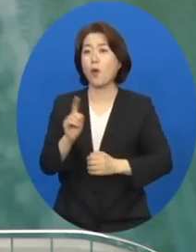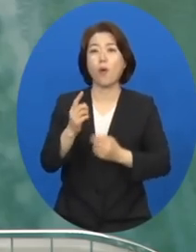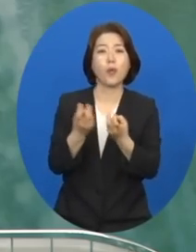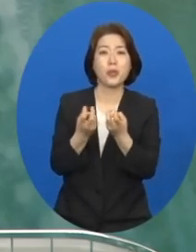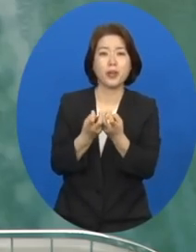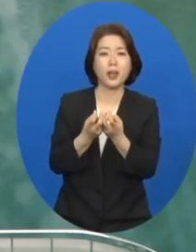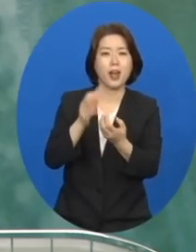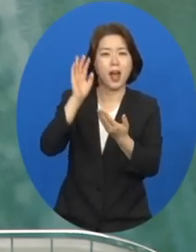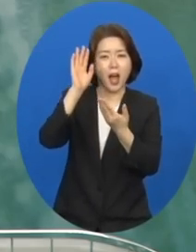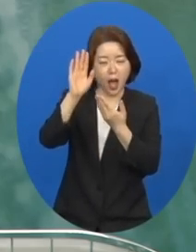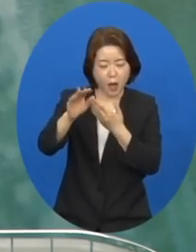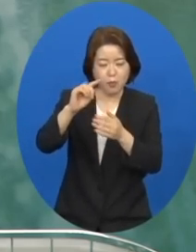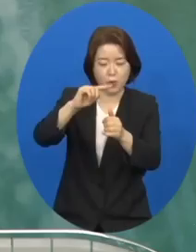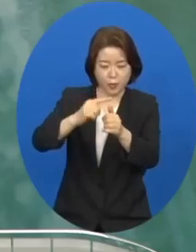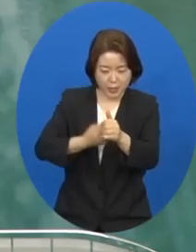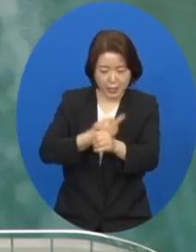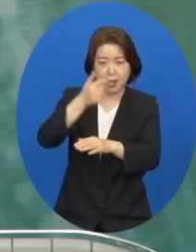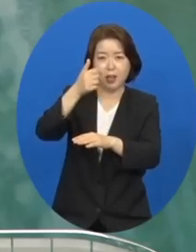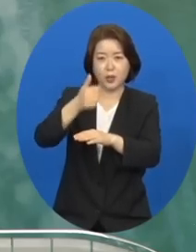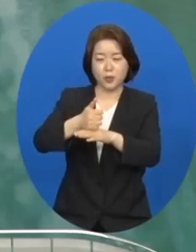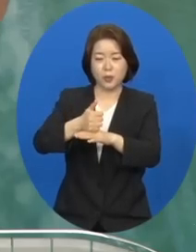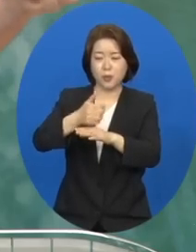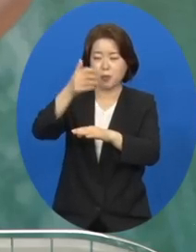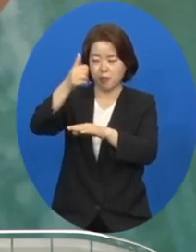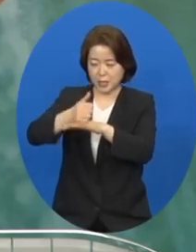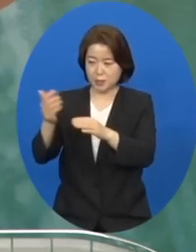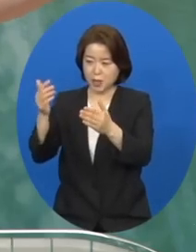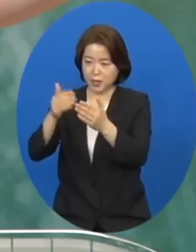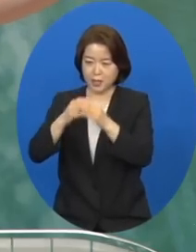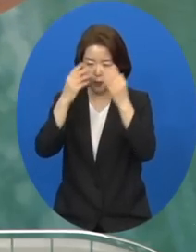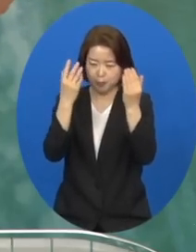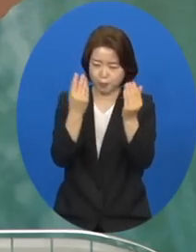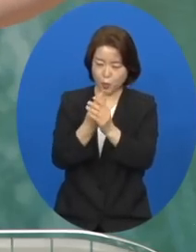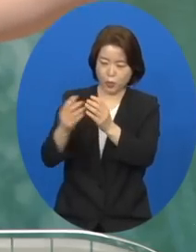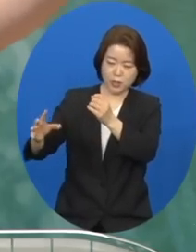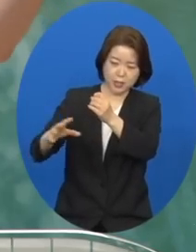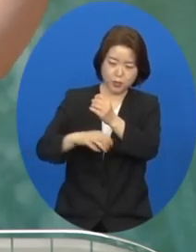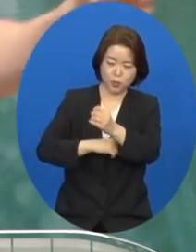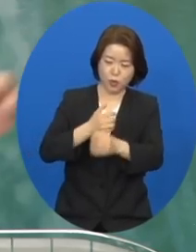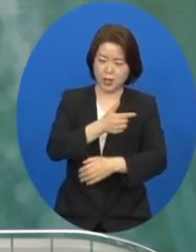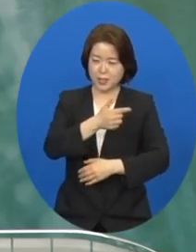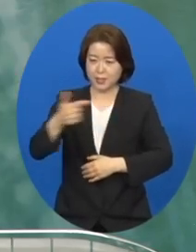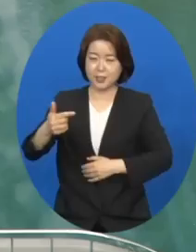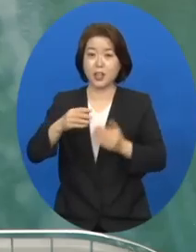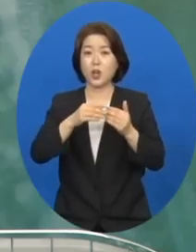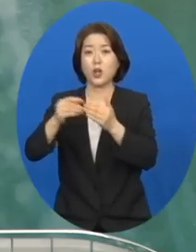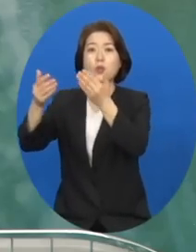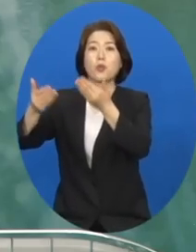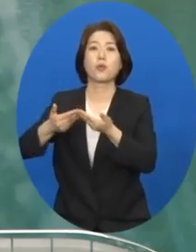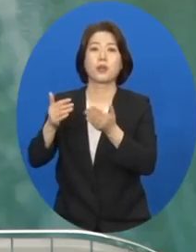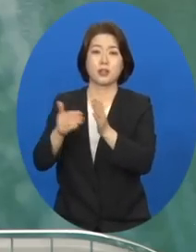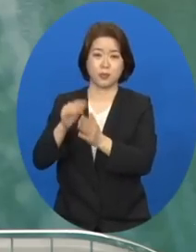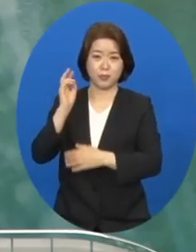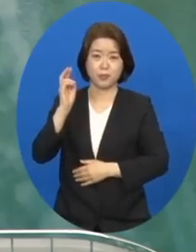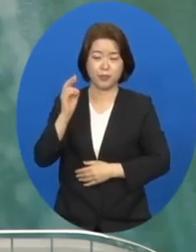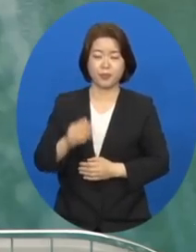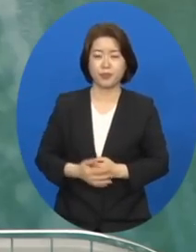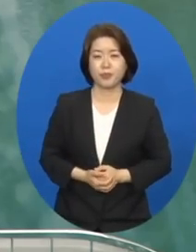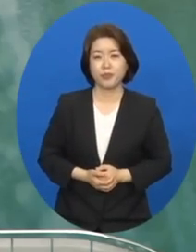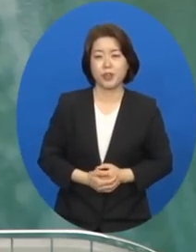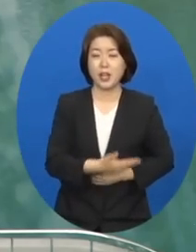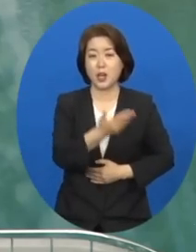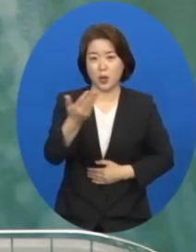하나님이 그 일을 반드시 마지막까지 온전한 수확으로 인도의 주신다는 것입니다 그래서 여러분